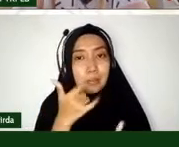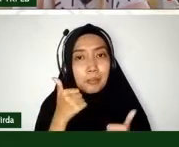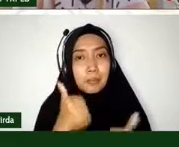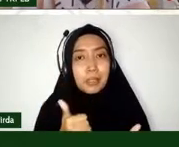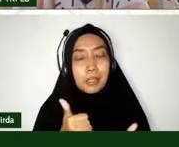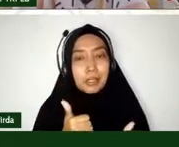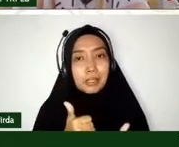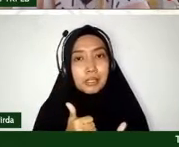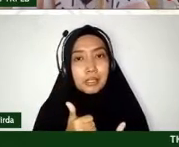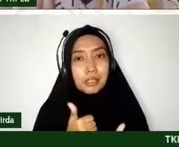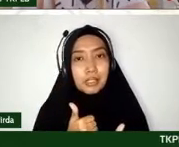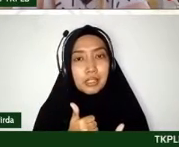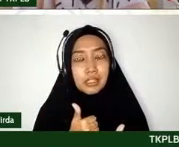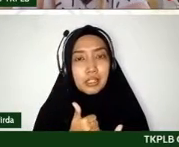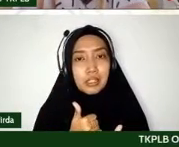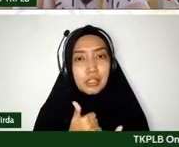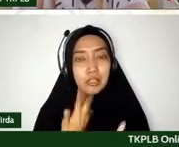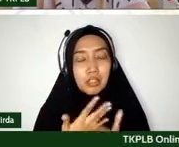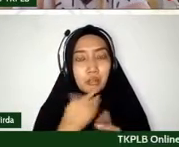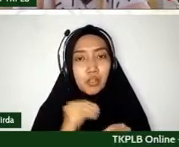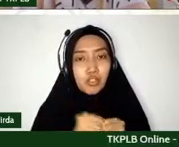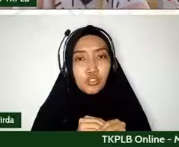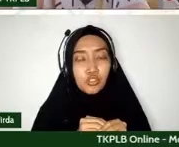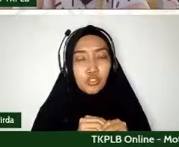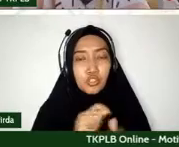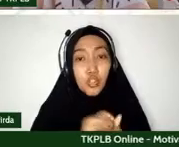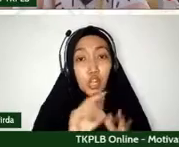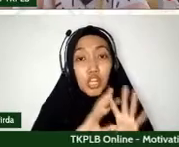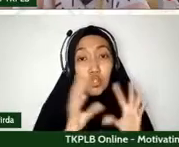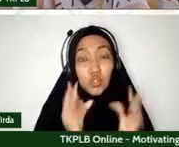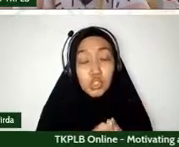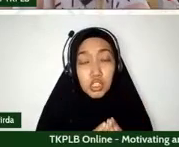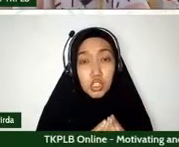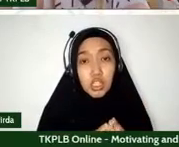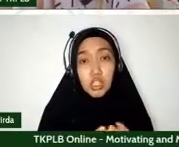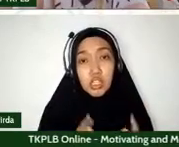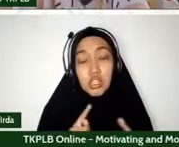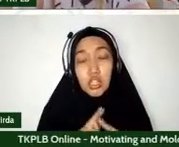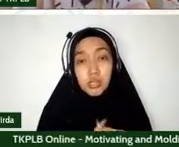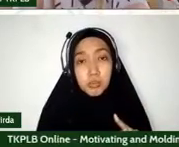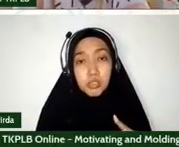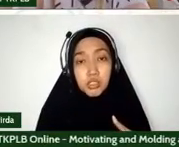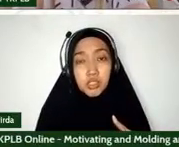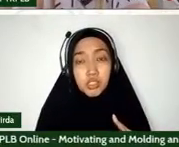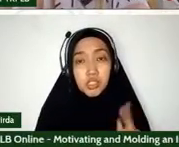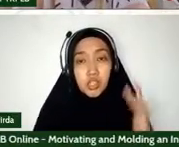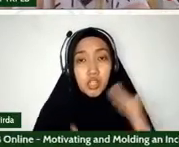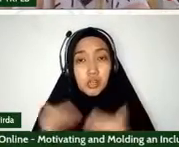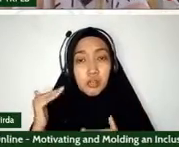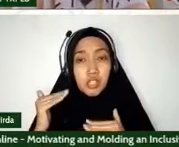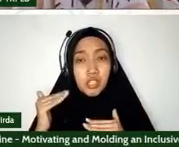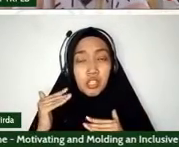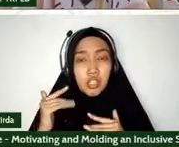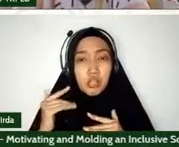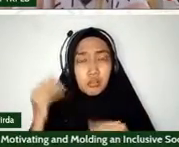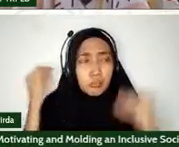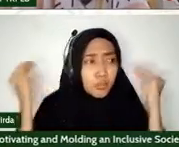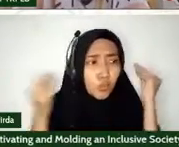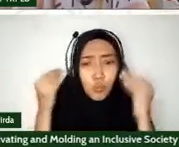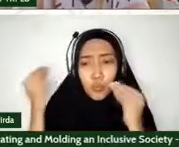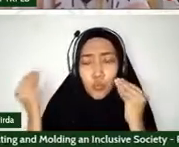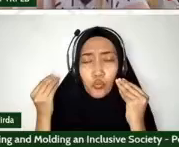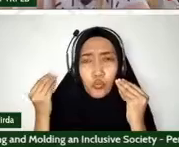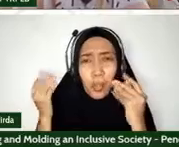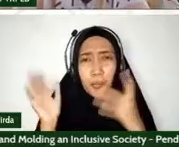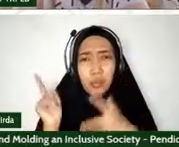jangan sampai ketika anak masuk di sekolah inklusi tapi dia jadi lebih tambah bingung gitu kan,